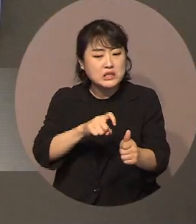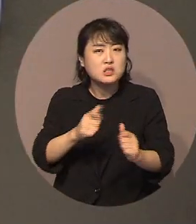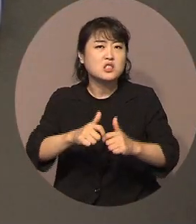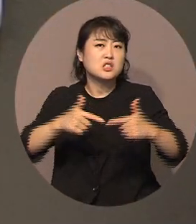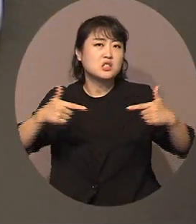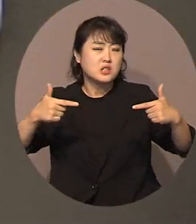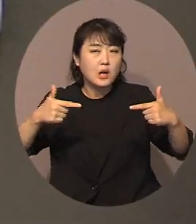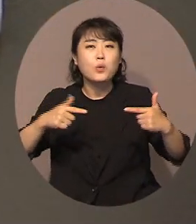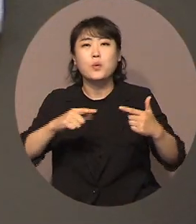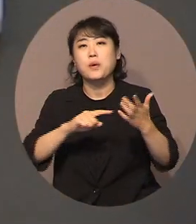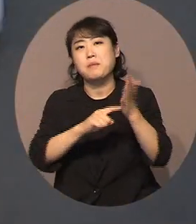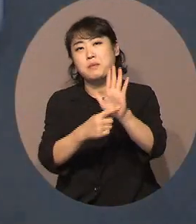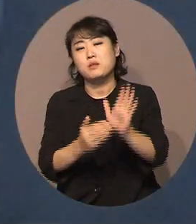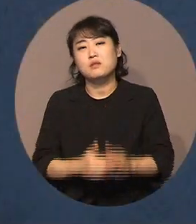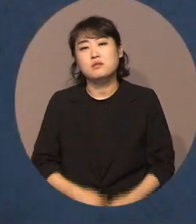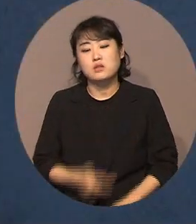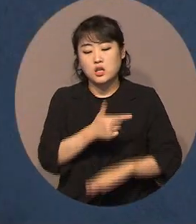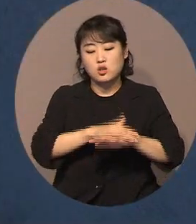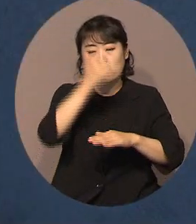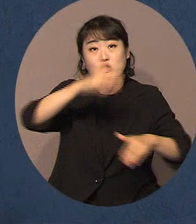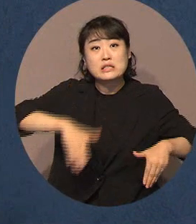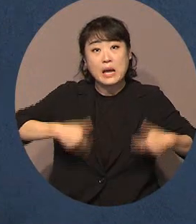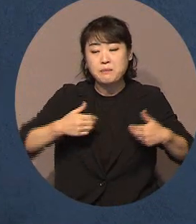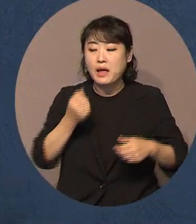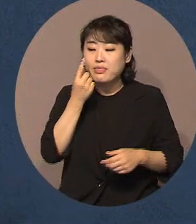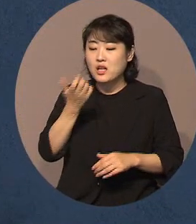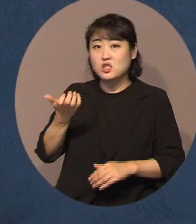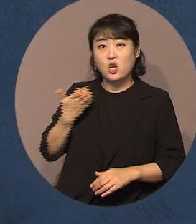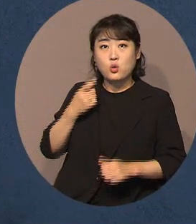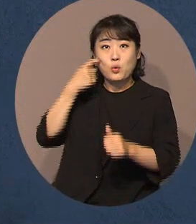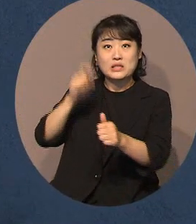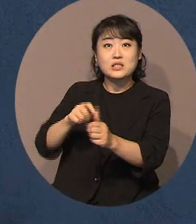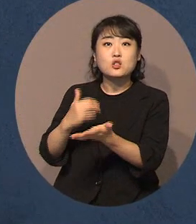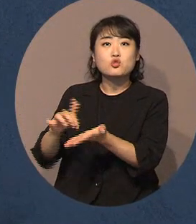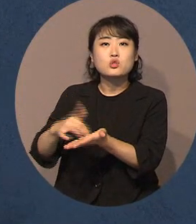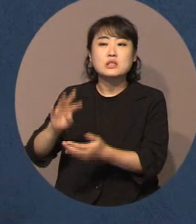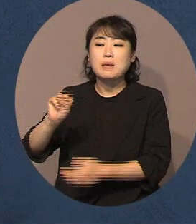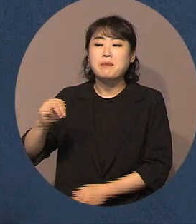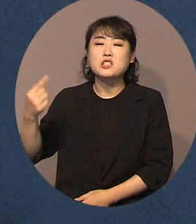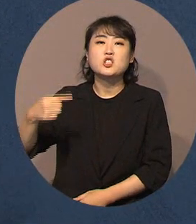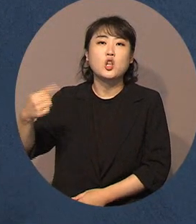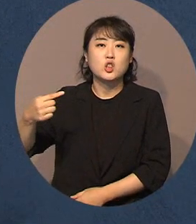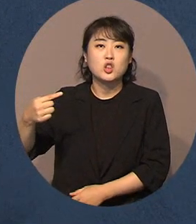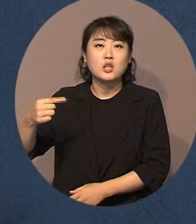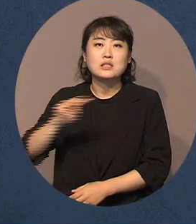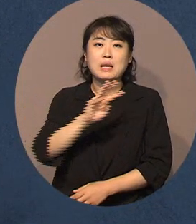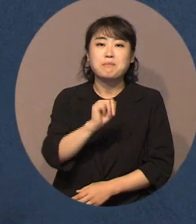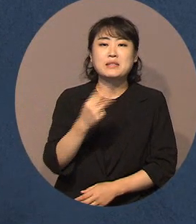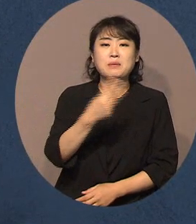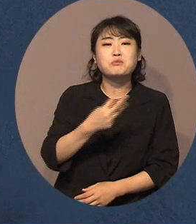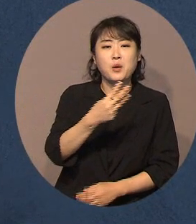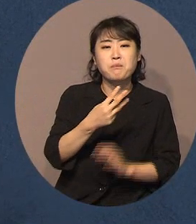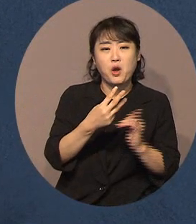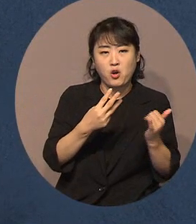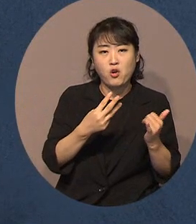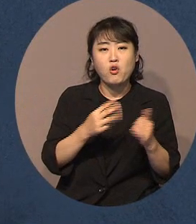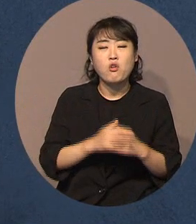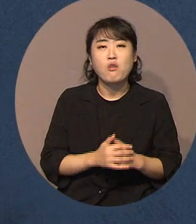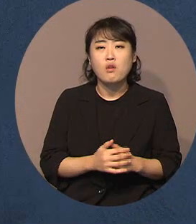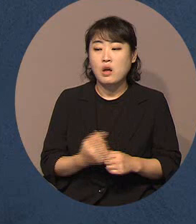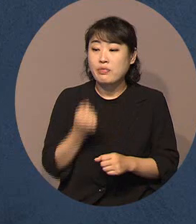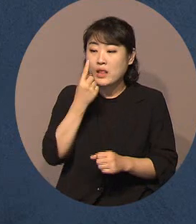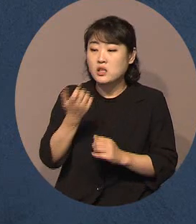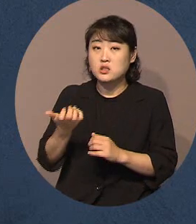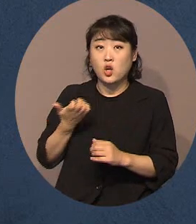예상했습니다. 대전과 충남 지난달 확진자는 각각 3만 1천 명과 3만 3천 명으로